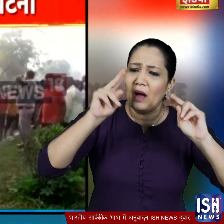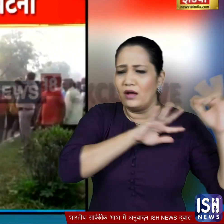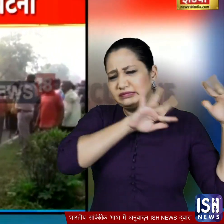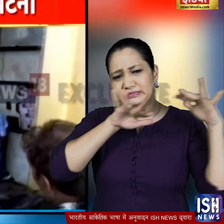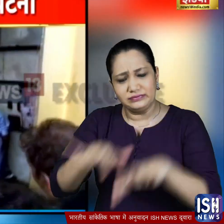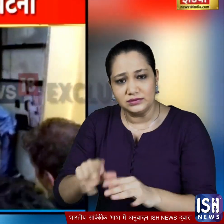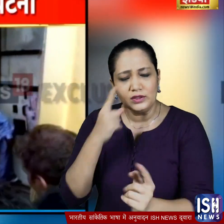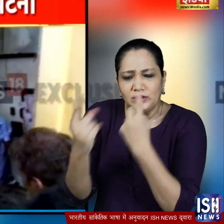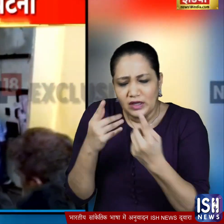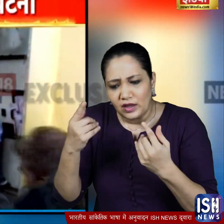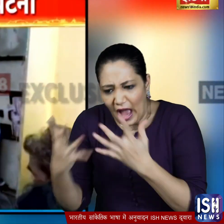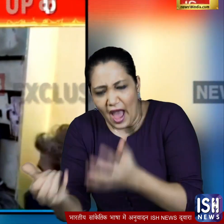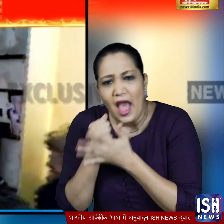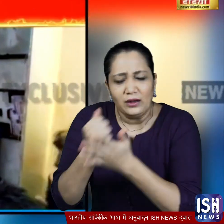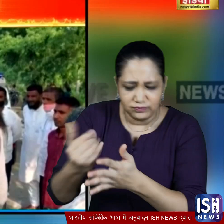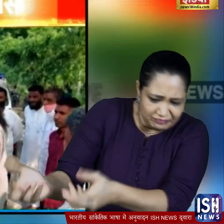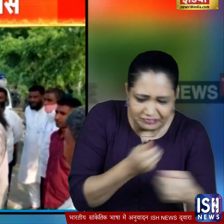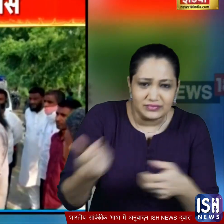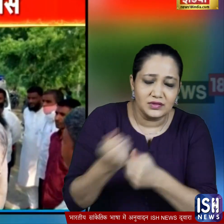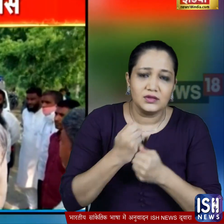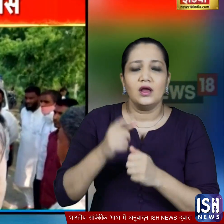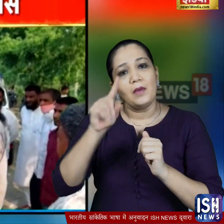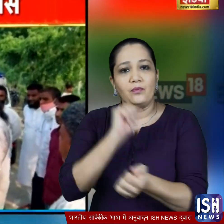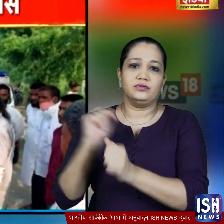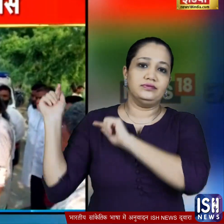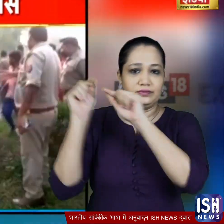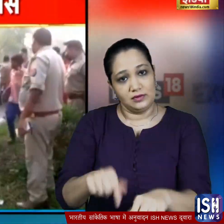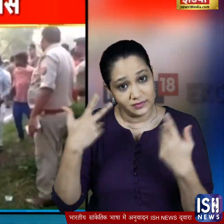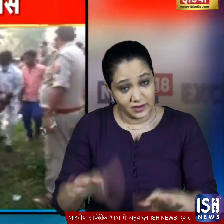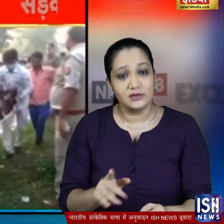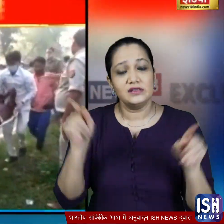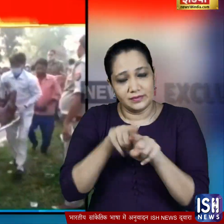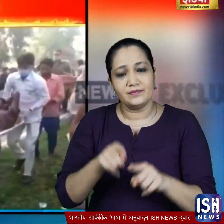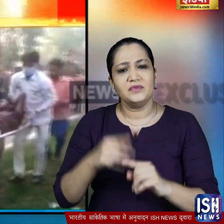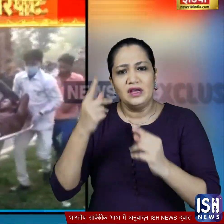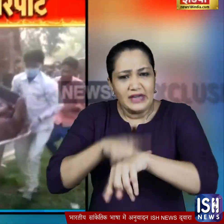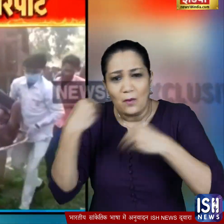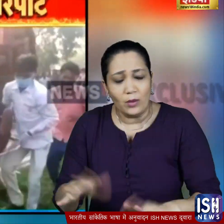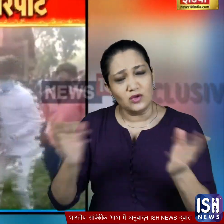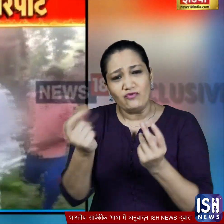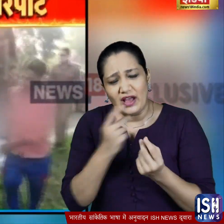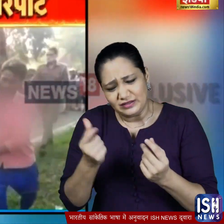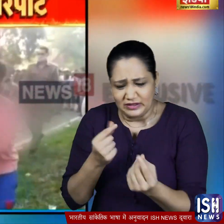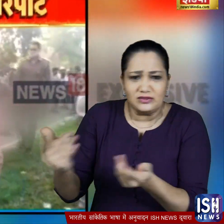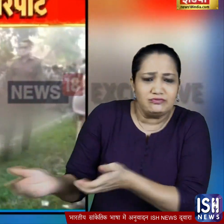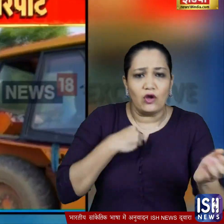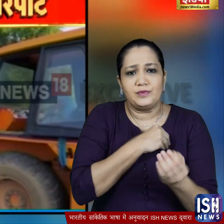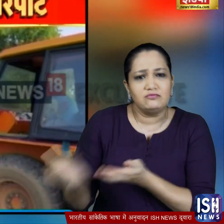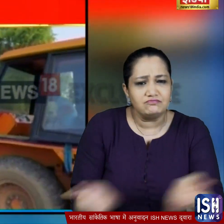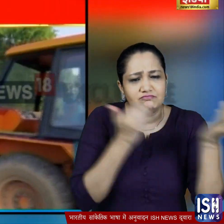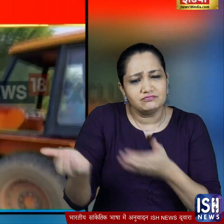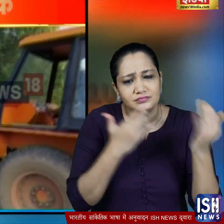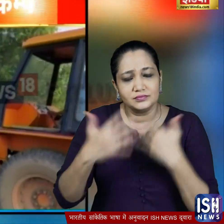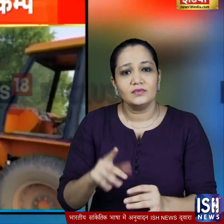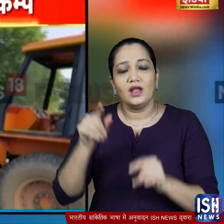वहां पहुंचे और घायलों की जान बचाने में जुट गए। तब तक पुलिस भी वहां पहुंच गई। इसके बाद बिना वक्त गंवाए घायलों को अस्पताल भिजवाया गया।